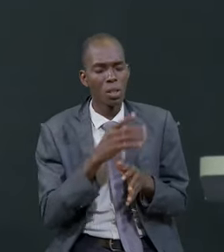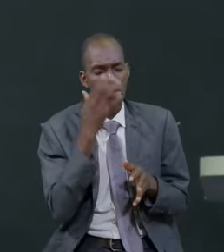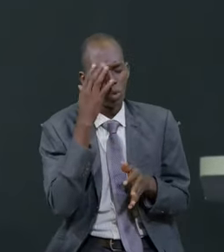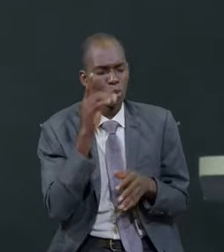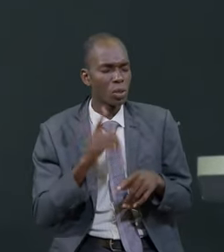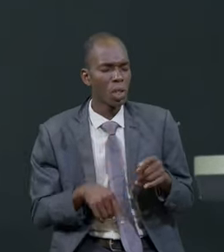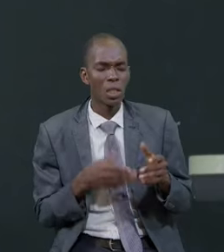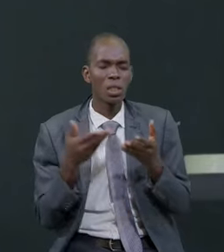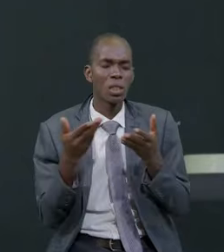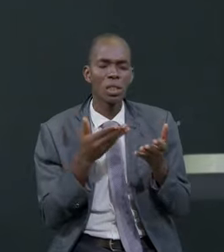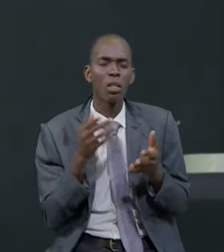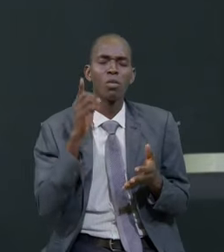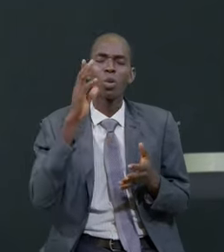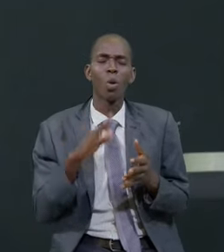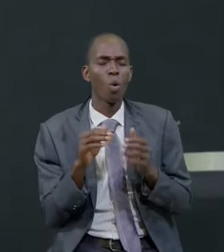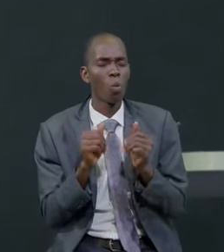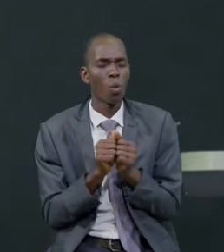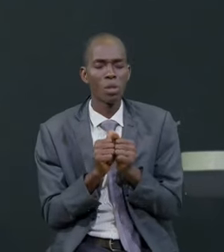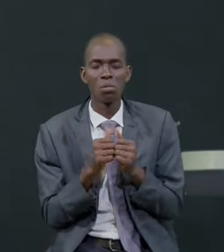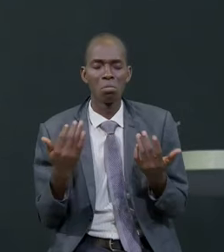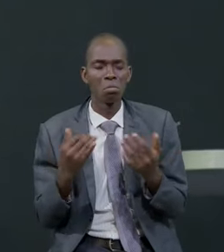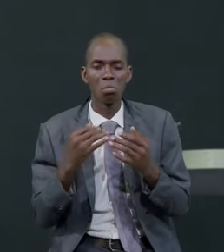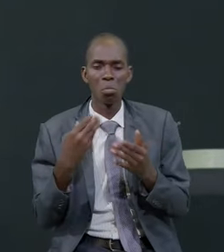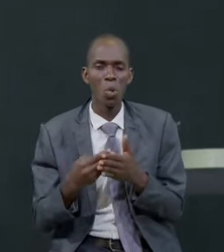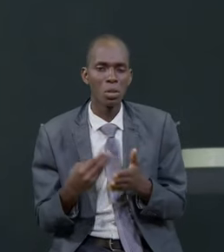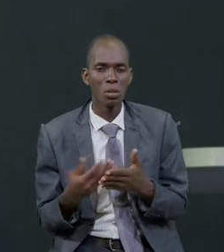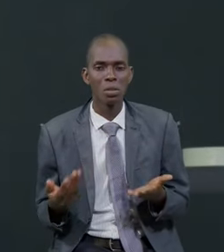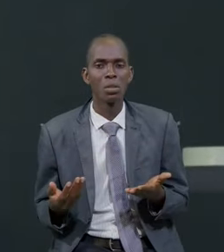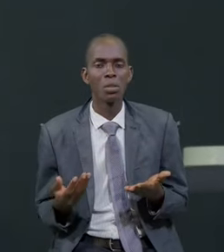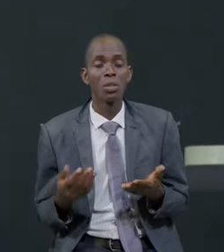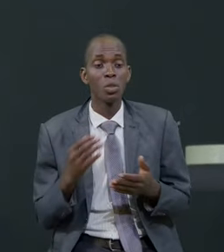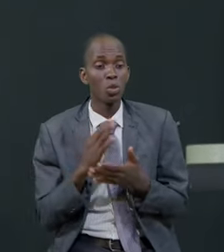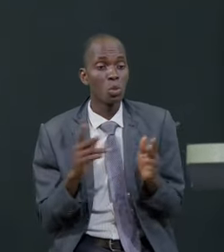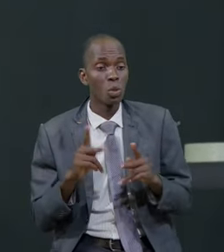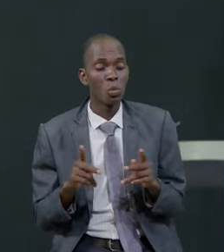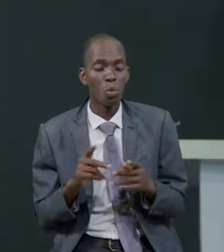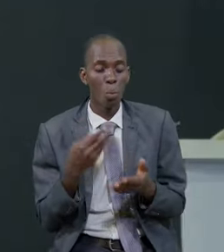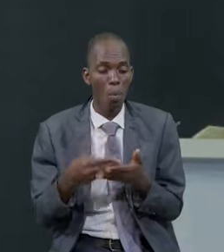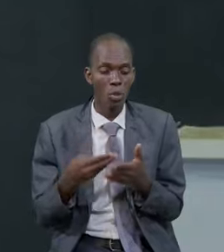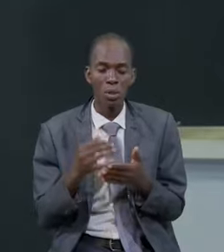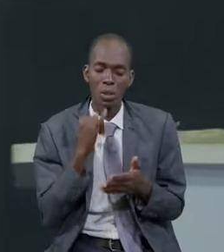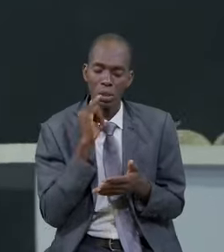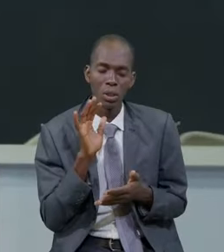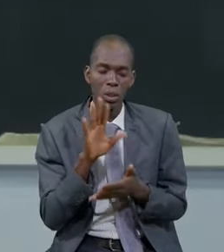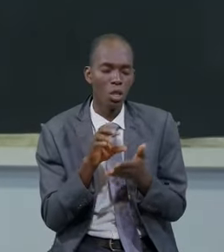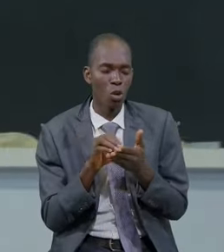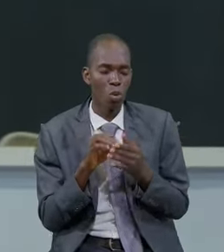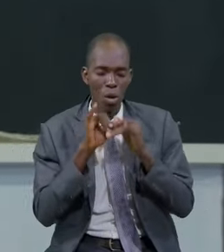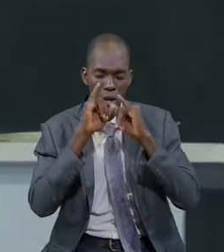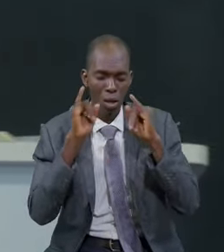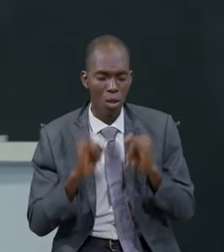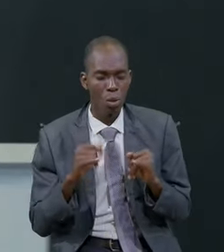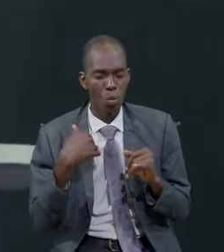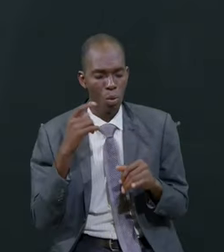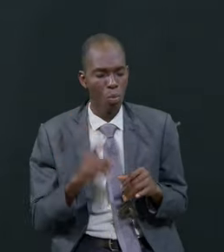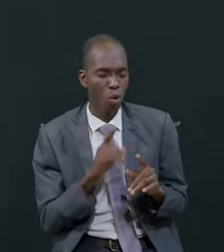maman. Beaucoup aussi ont maman, l'argent, comme leur idole. Nous devons leur parler aussi. Donc ne dis